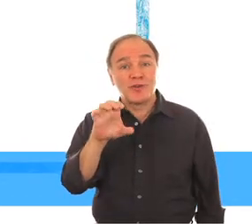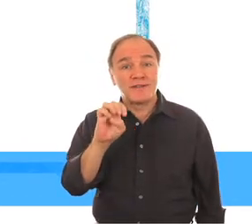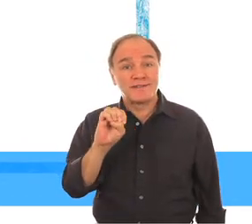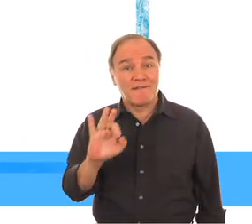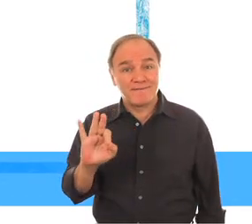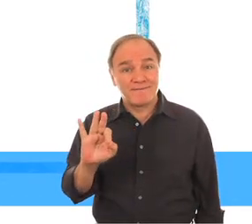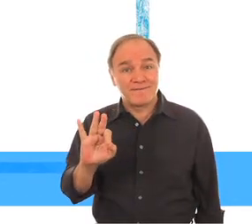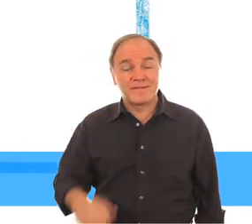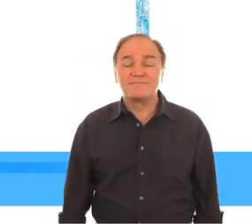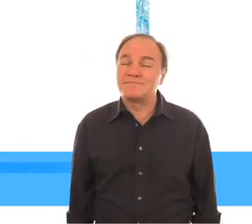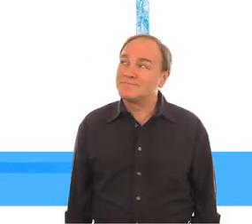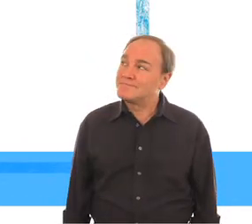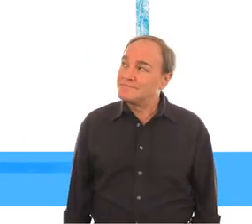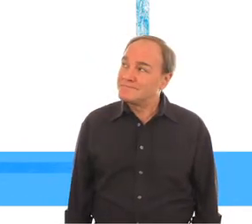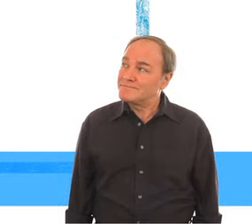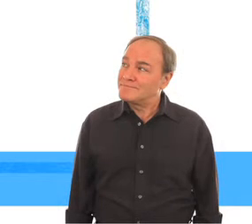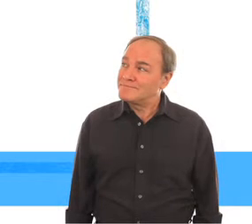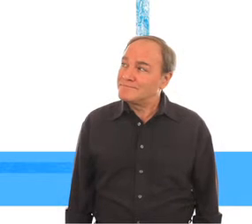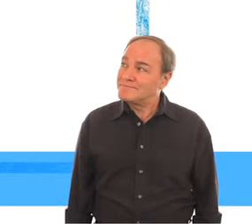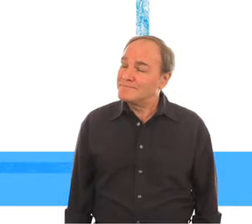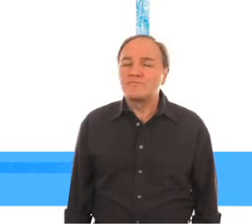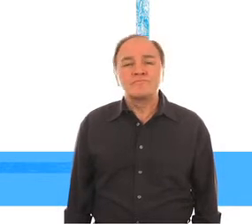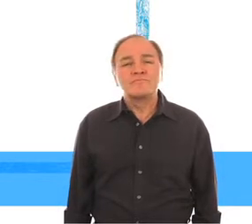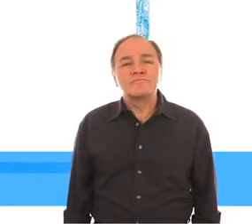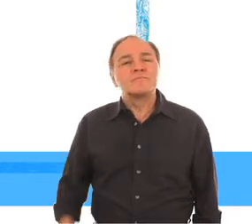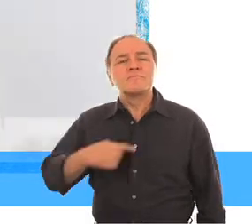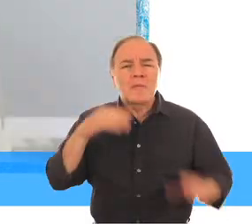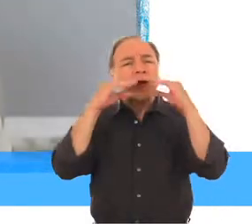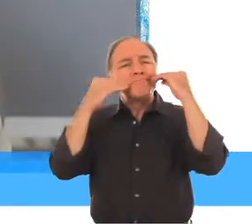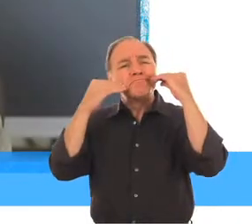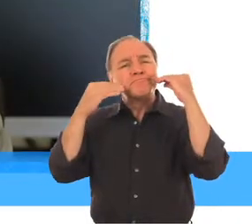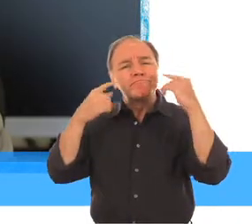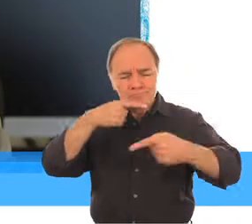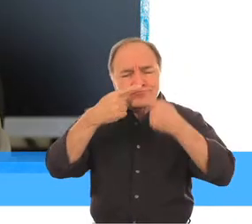Quelques mots d'Anthony Lake, directeur exécutif UNICEF.